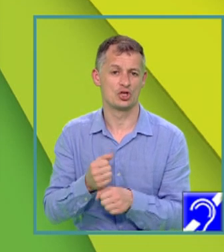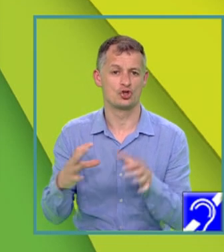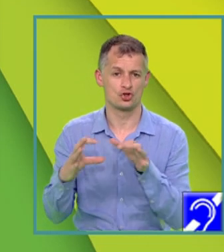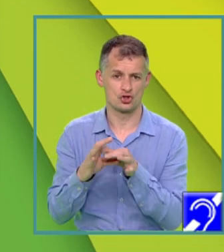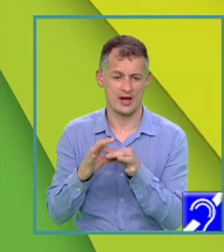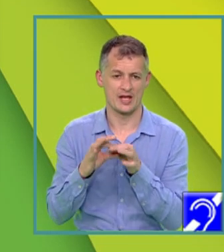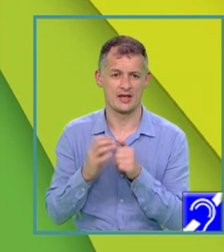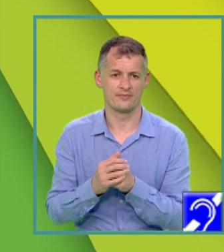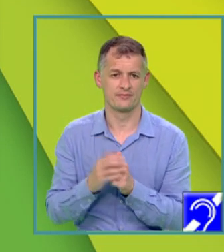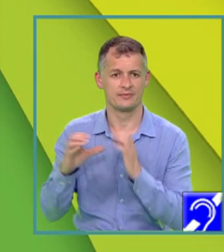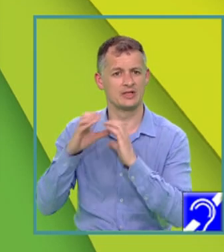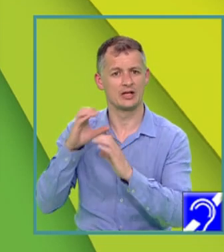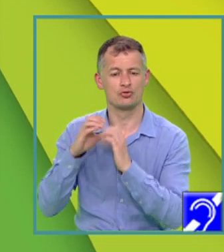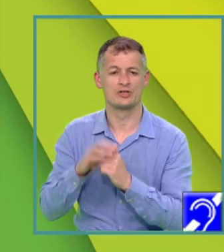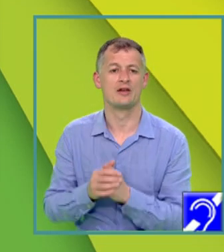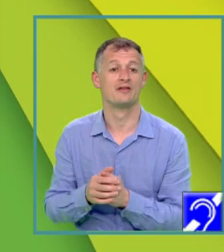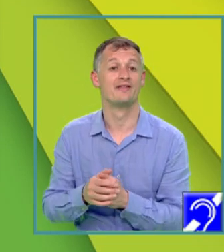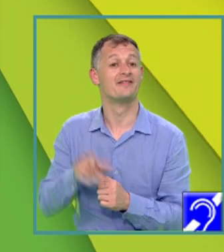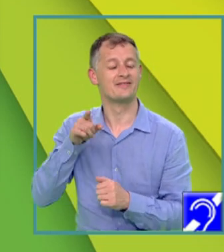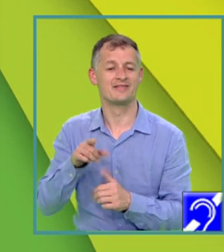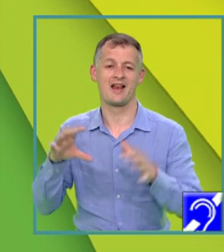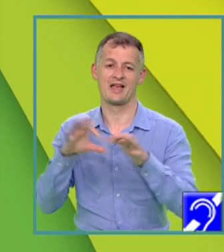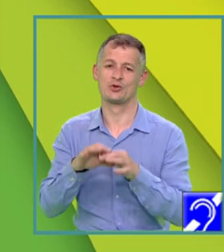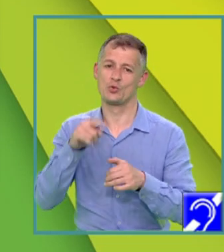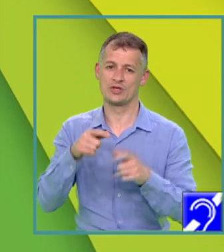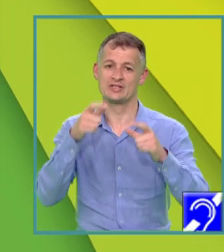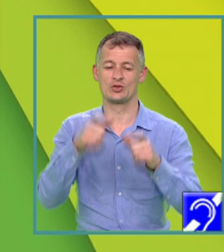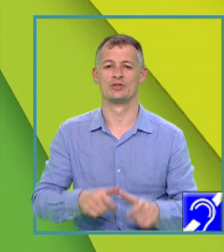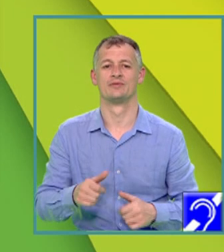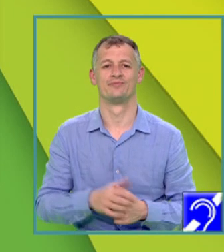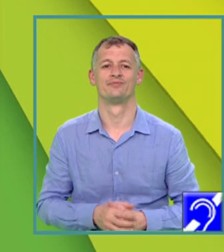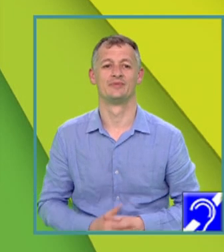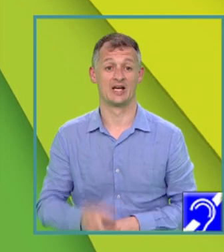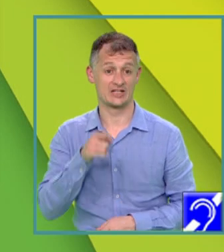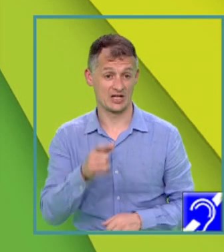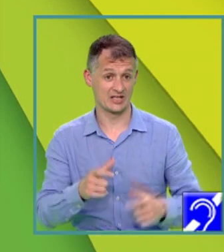să identific și această legătură cu instituția în sine. Este